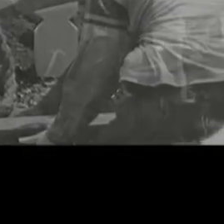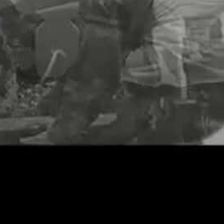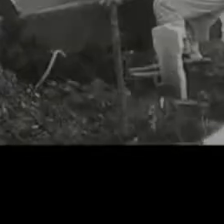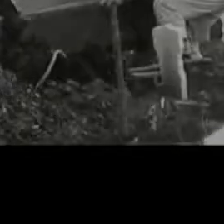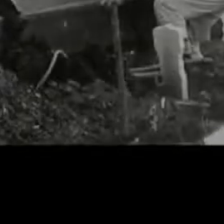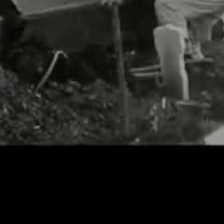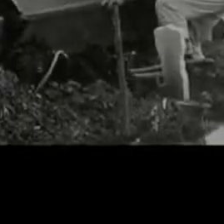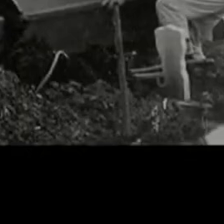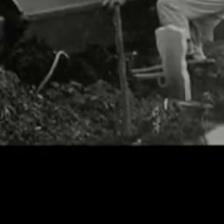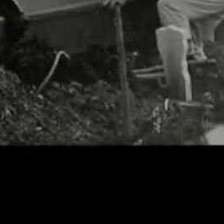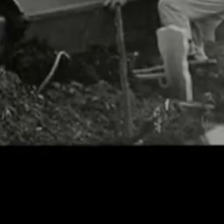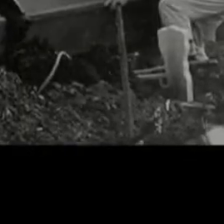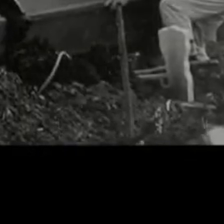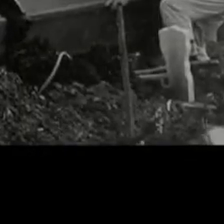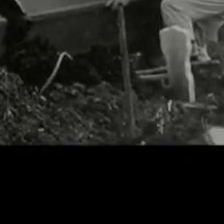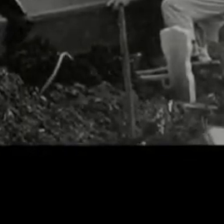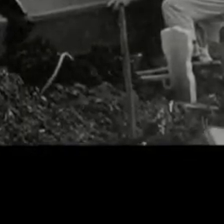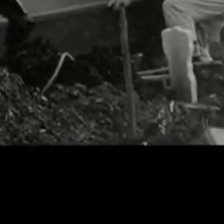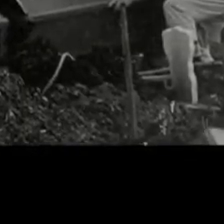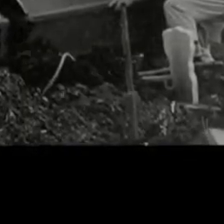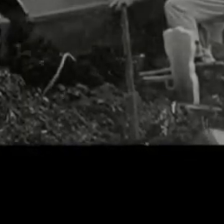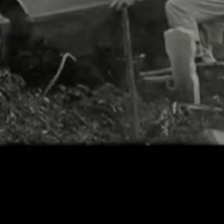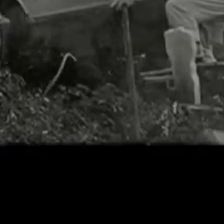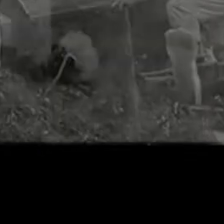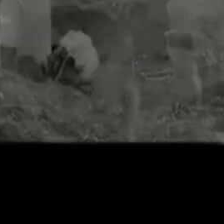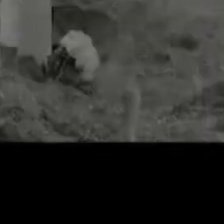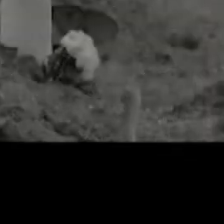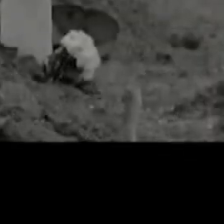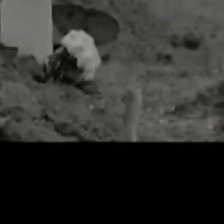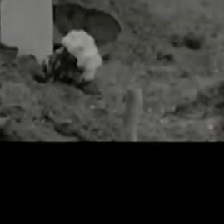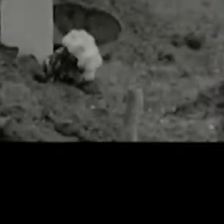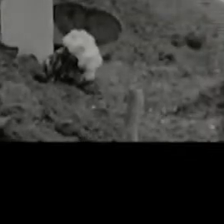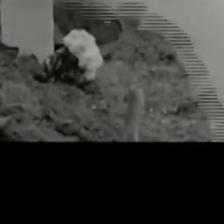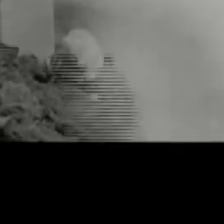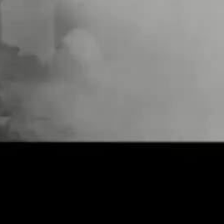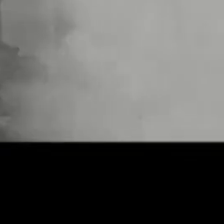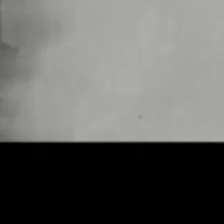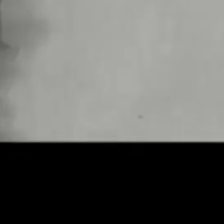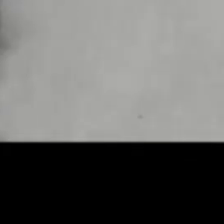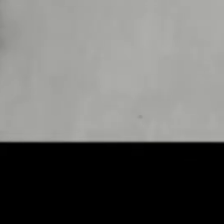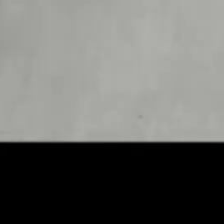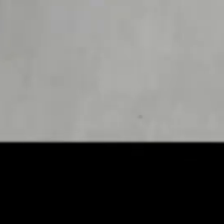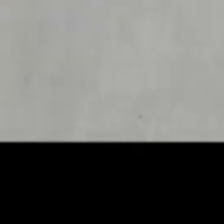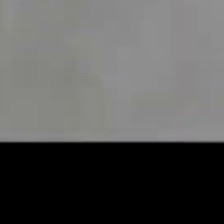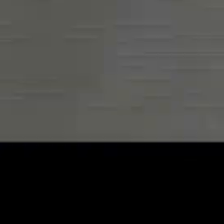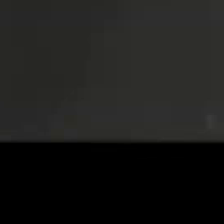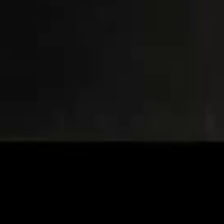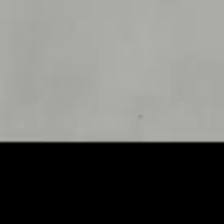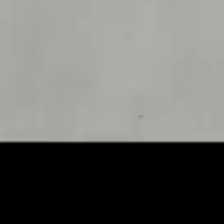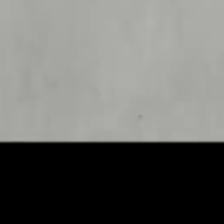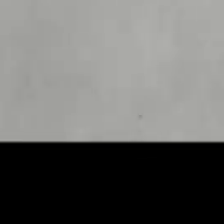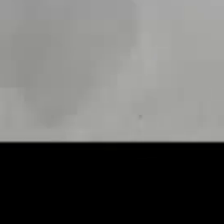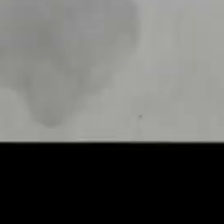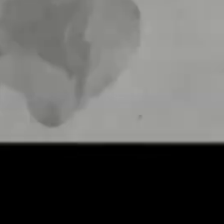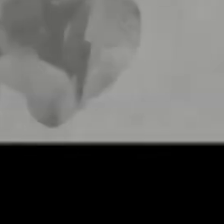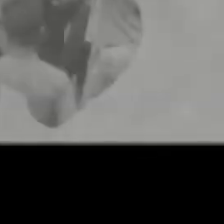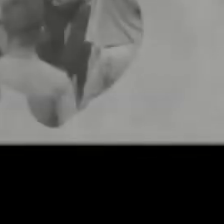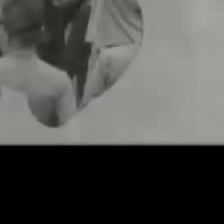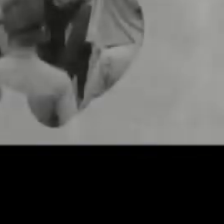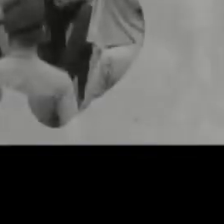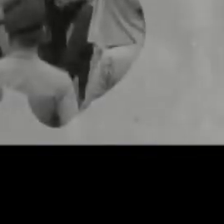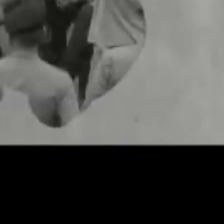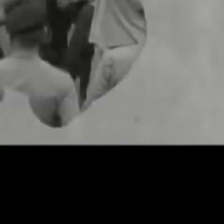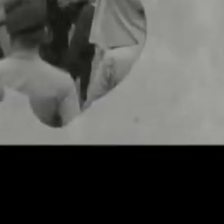kematian. Pandemi akan pergi seperti kabut yang hilang sebelum fajar.